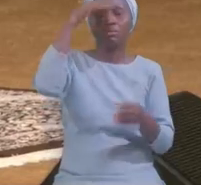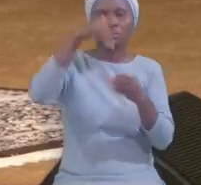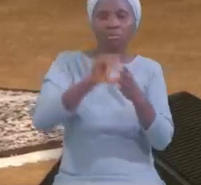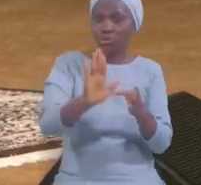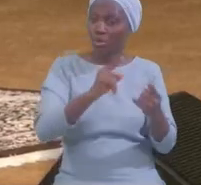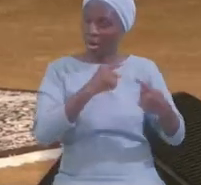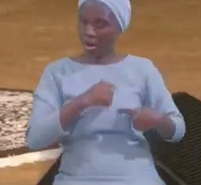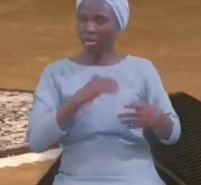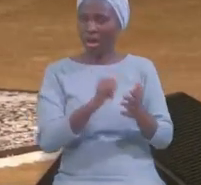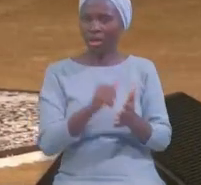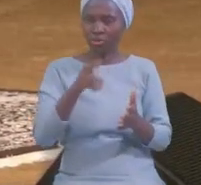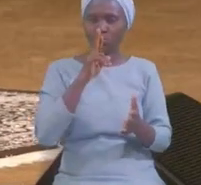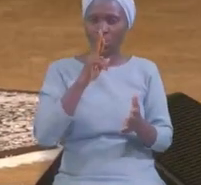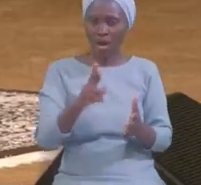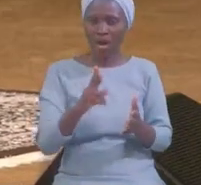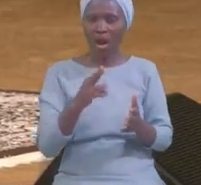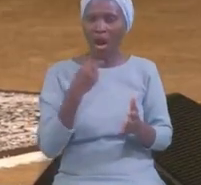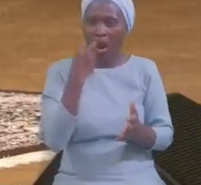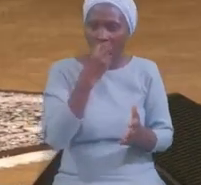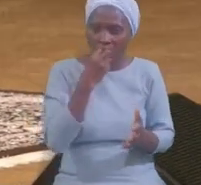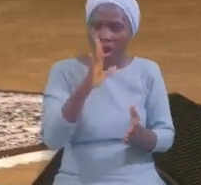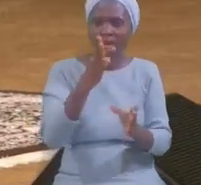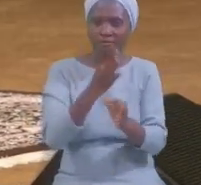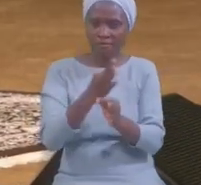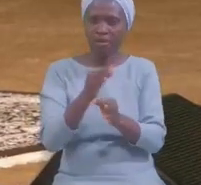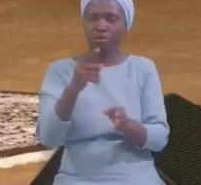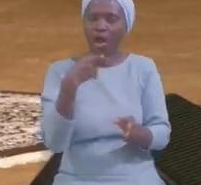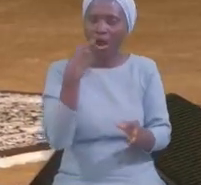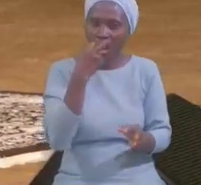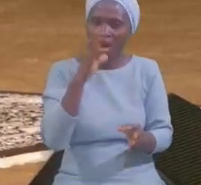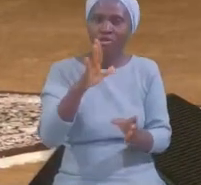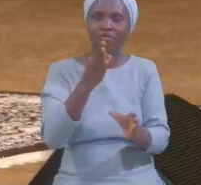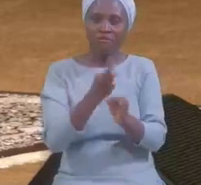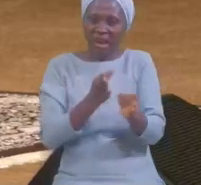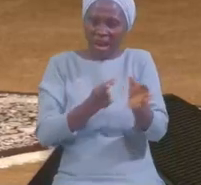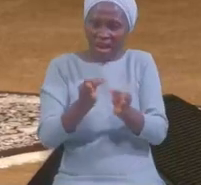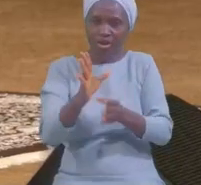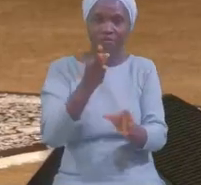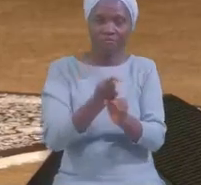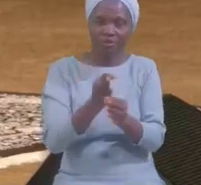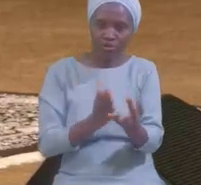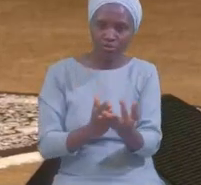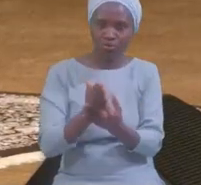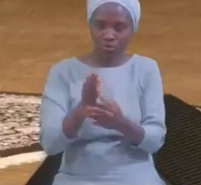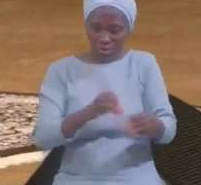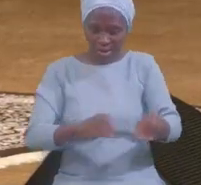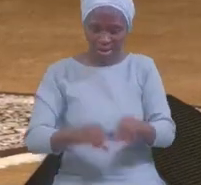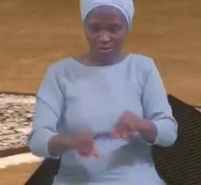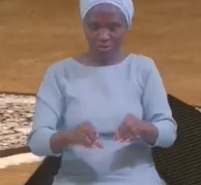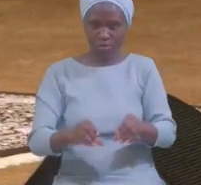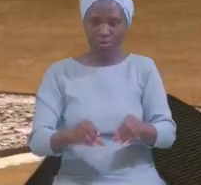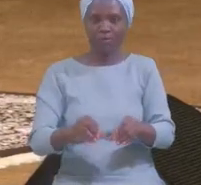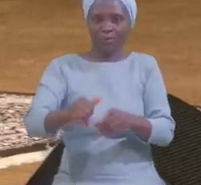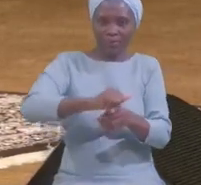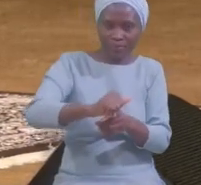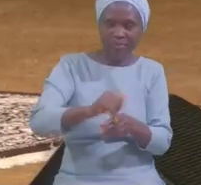savez, vous affirmez votre foi, vous exprimez votre foi en action, vous exprimez votre foi de